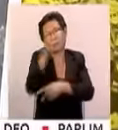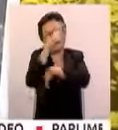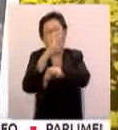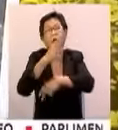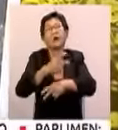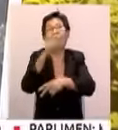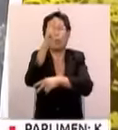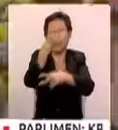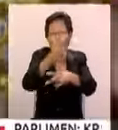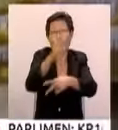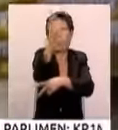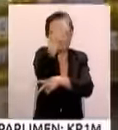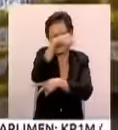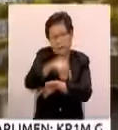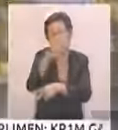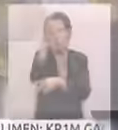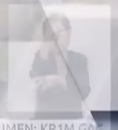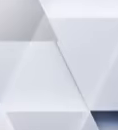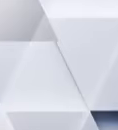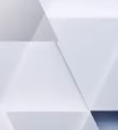negeri.